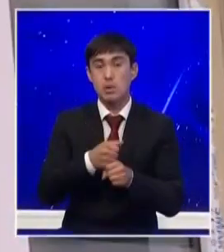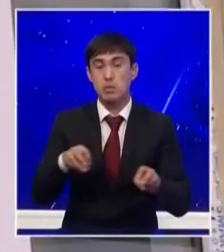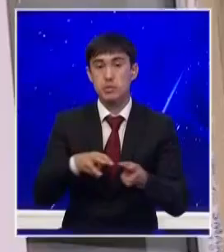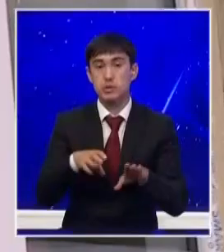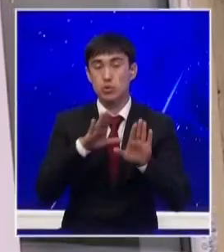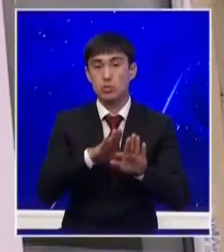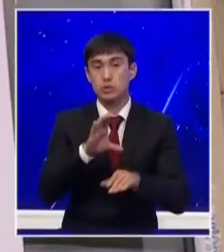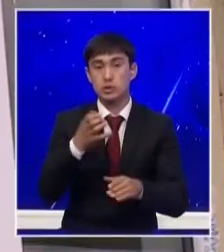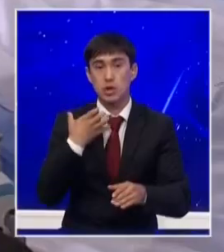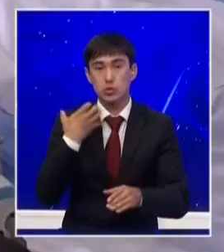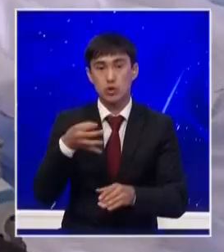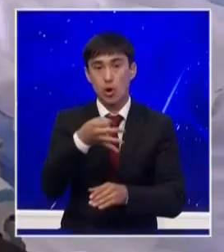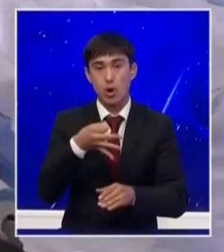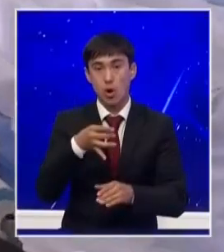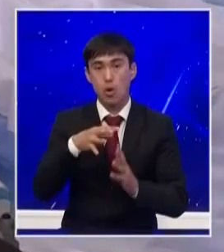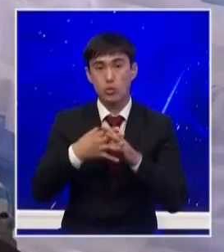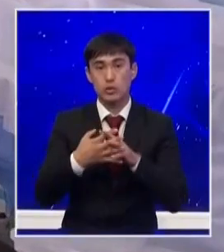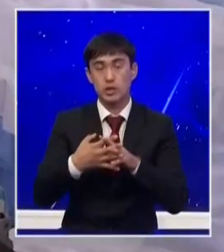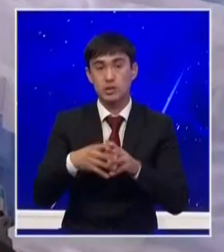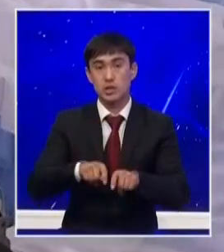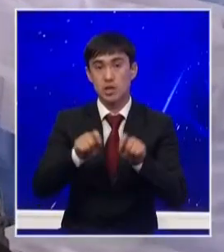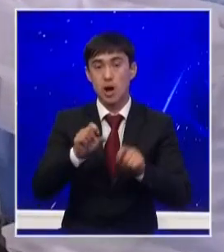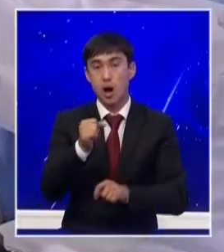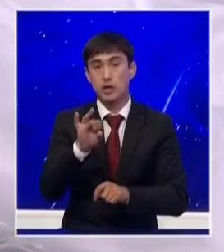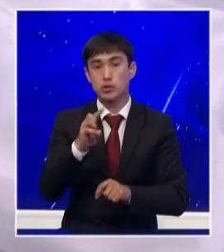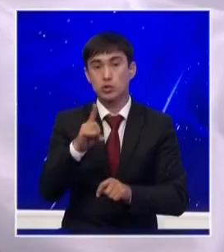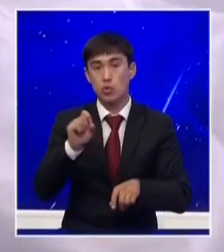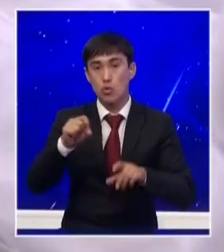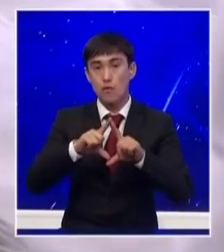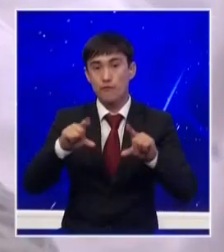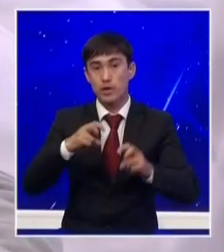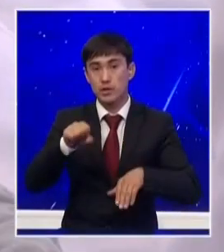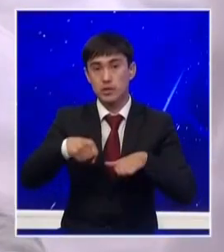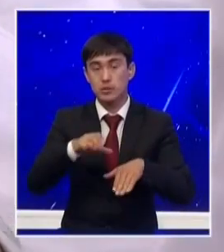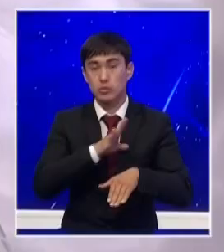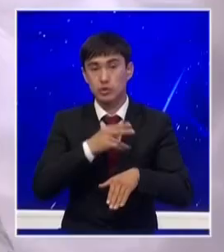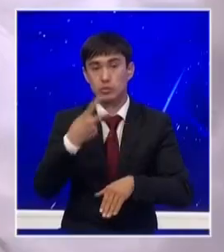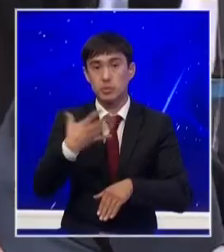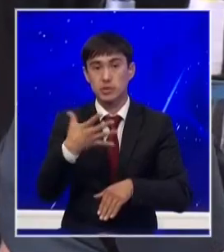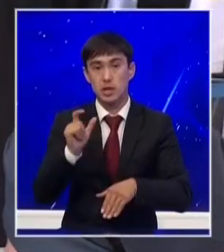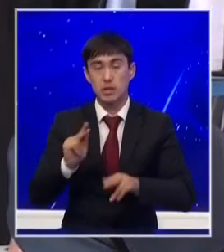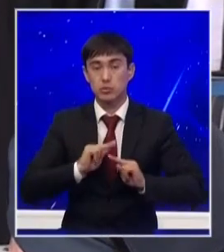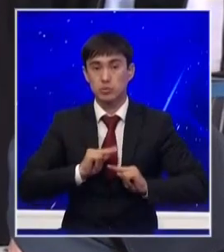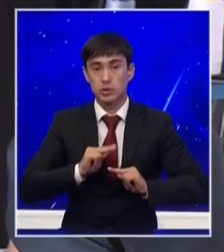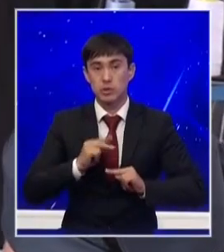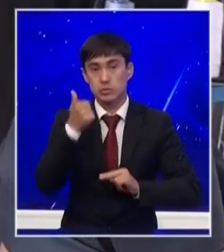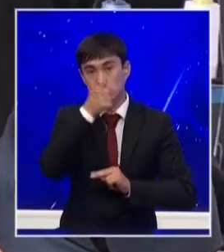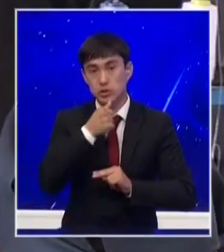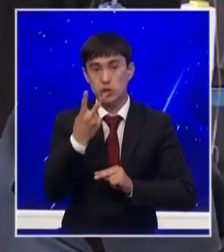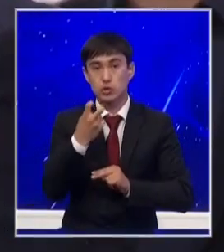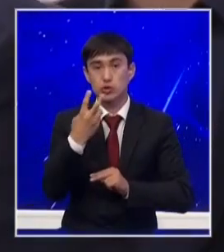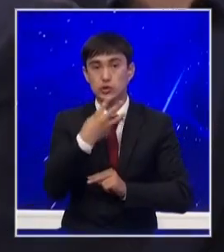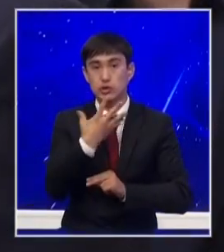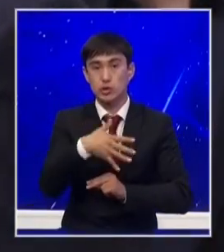орынбасары Сарыөзек ауылында былтыр ашылған Айсұлу тігін фабрикасының филиалында болды. Бұл кәсіпорында 25 адам еңбекке тартылған. Жылына 250